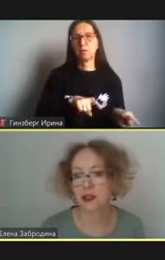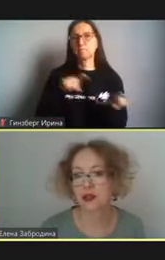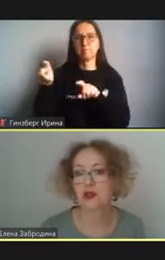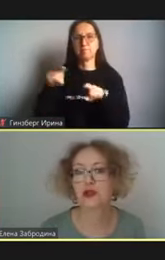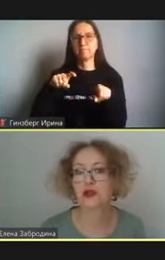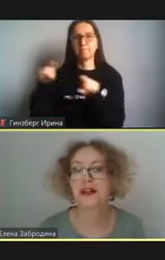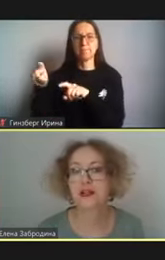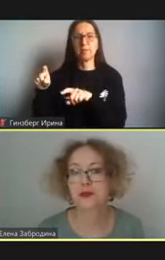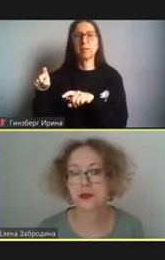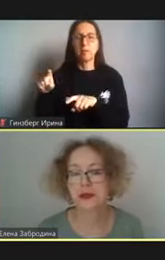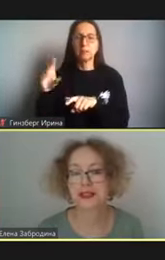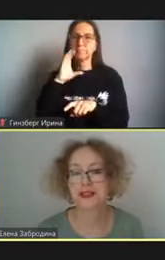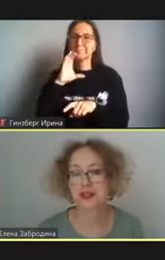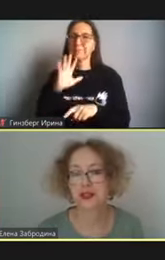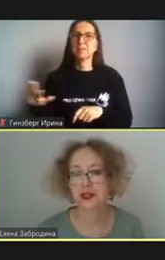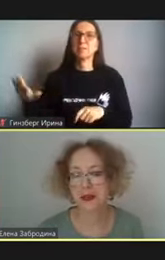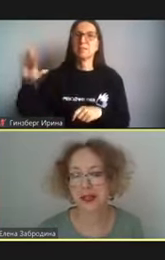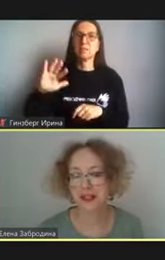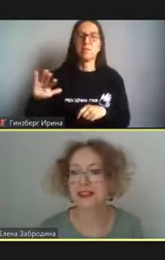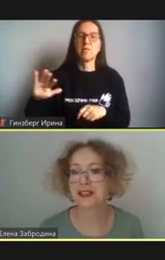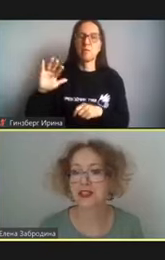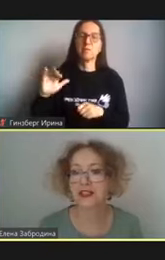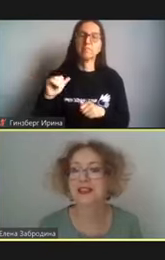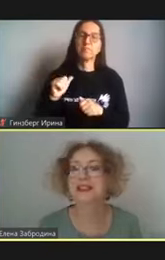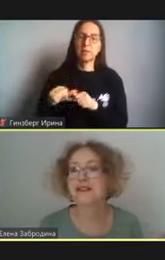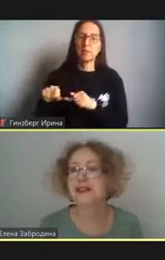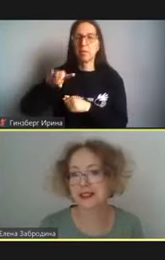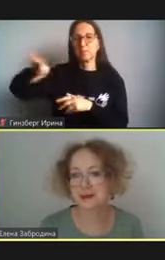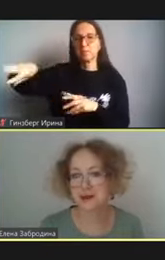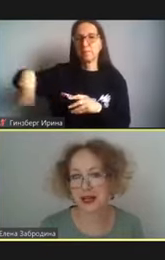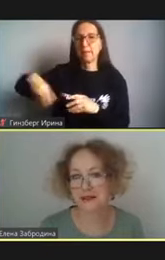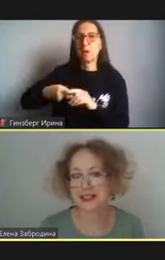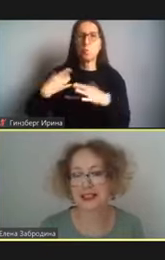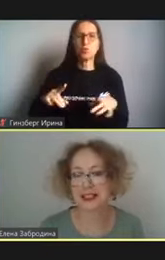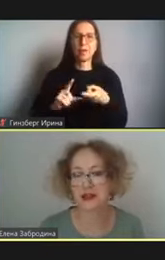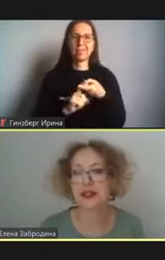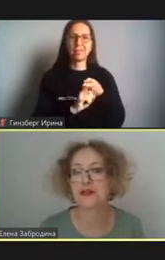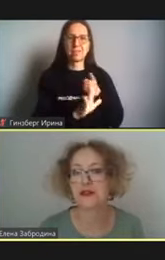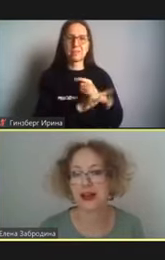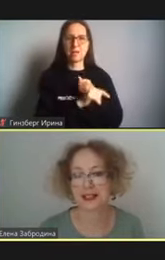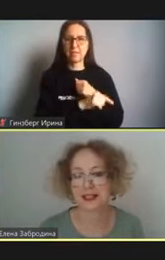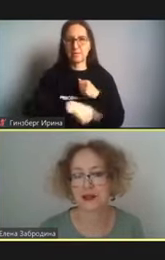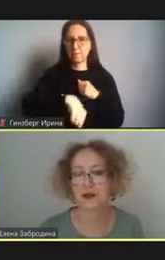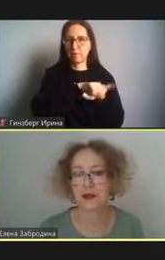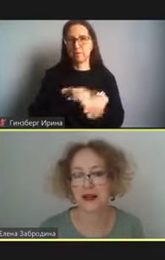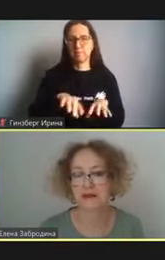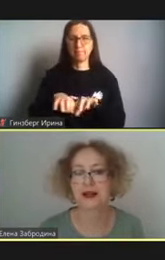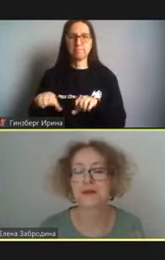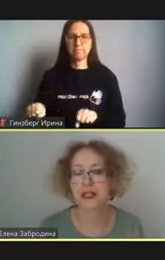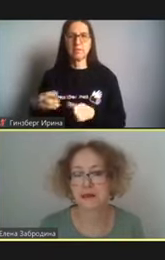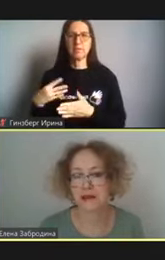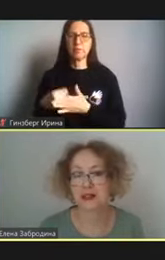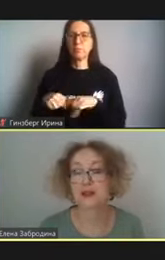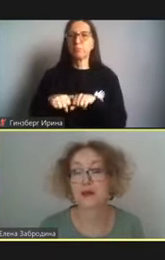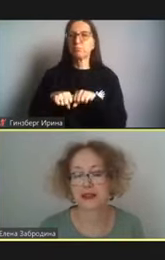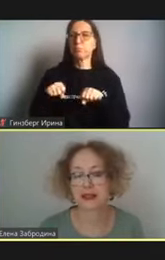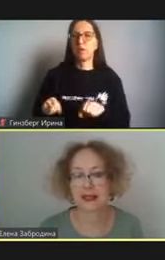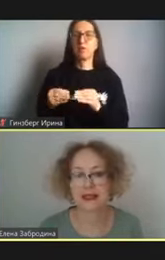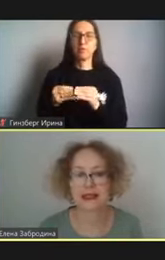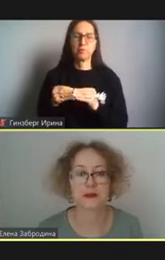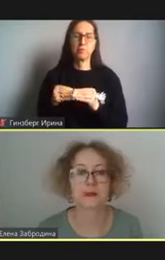на территорию Республики Соединенных Провинций, вот тех независимых провинций, которые отвоевали свое право